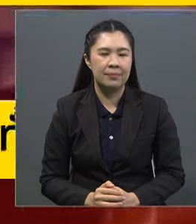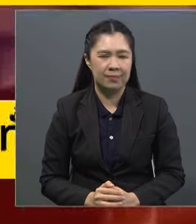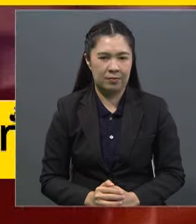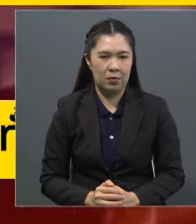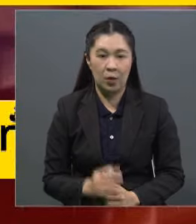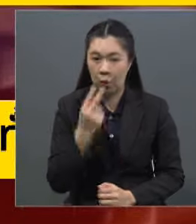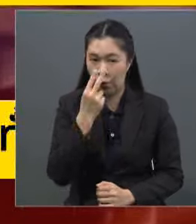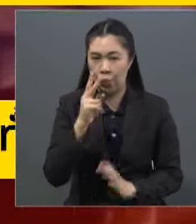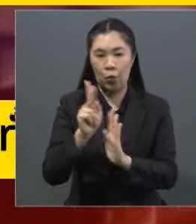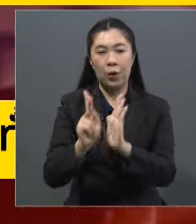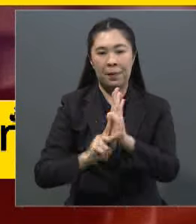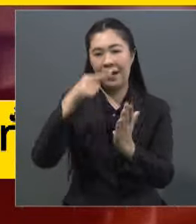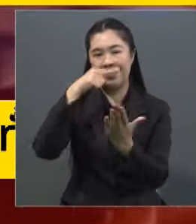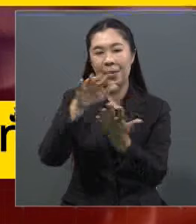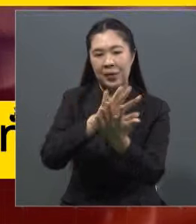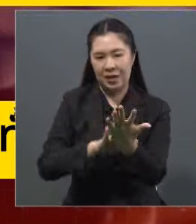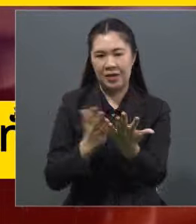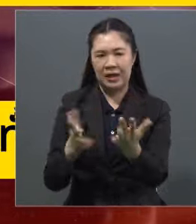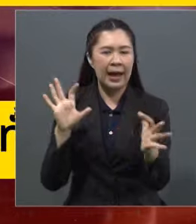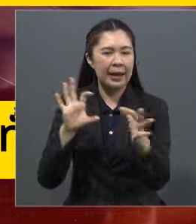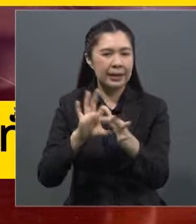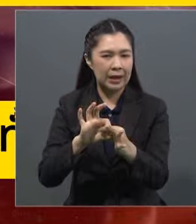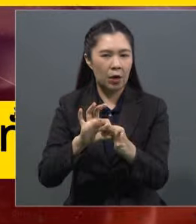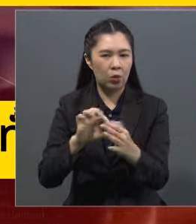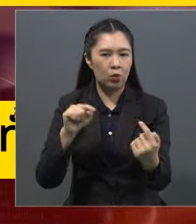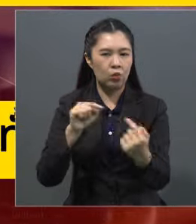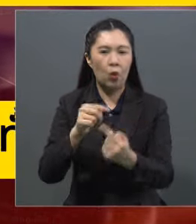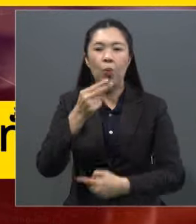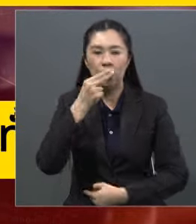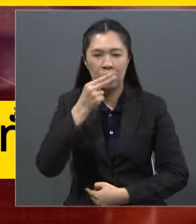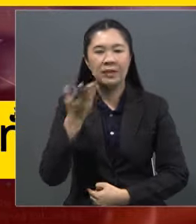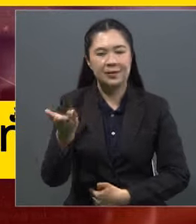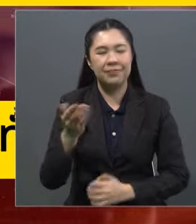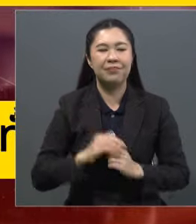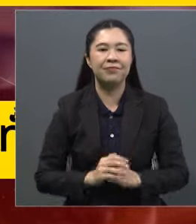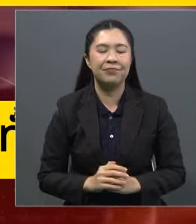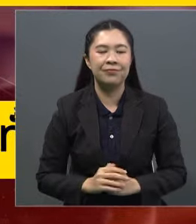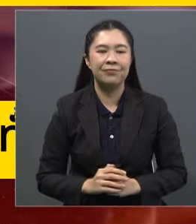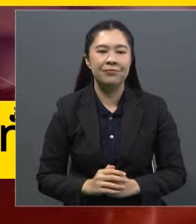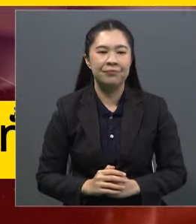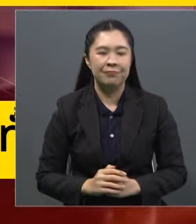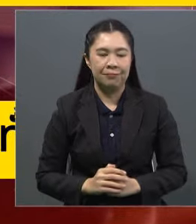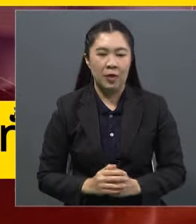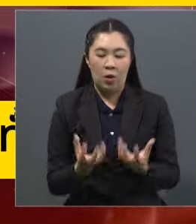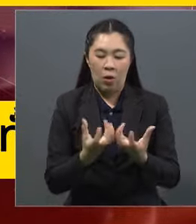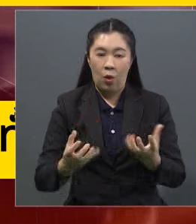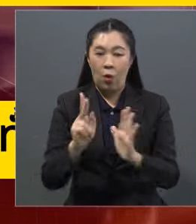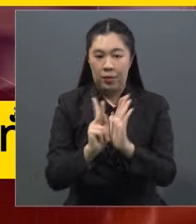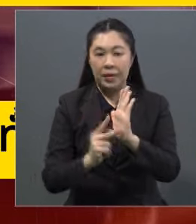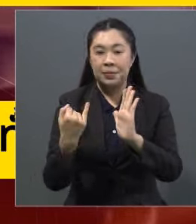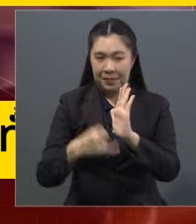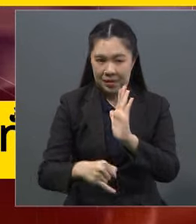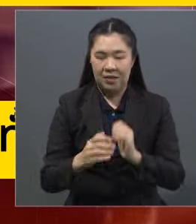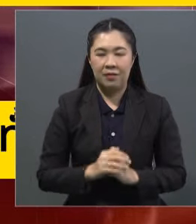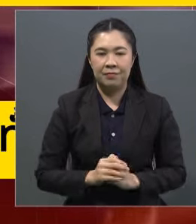้หมายบ้านเรากันหน่อยละกันนะครับเรื่องเกี่ยวกับบุหรี่ไฟฟ้านี่คือโทษตามกฎหมายนะครับยังคงเป็นสินค้าผิดกฎหมายนะก